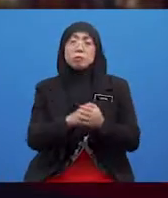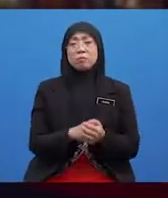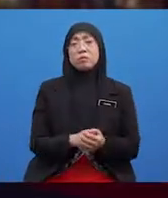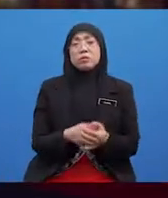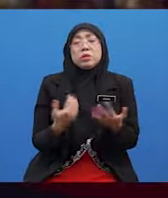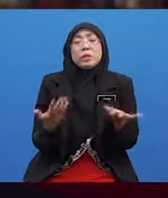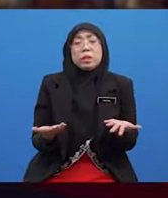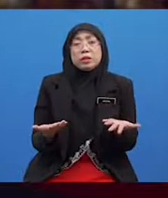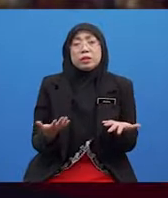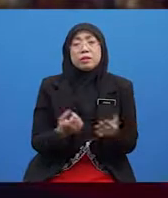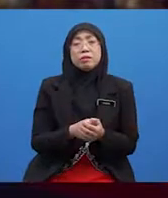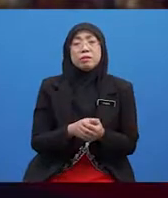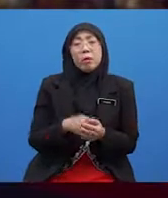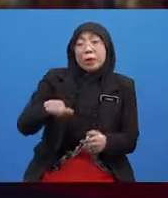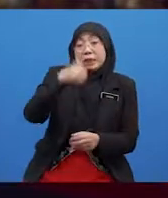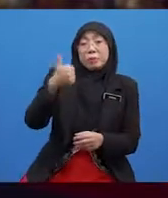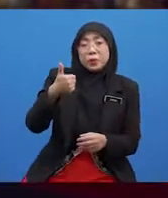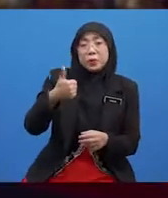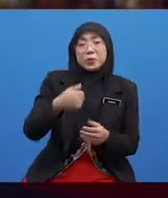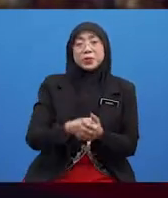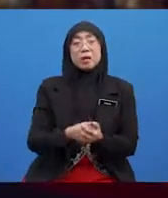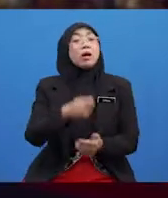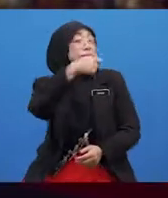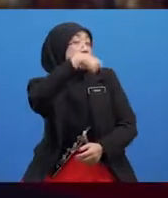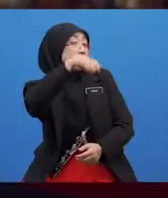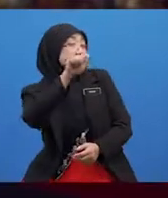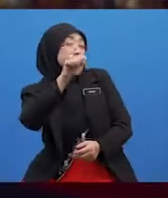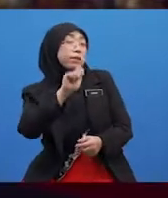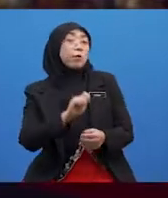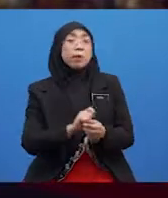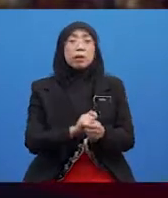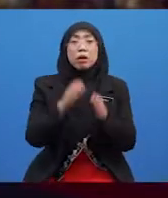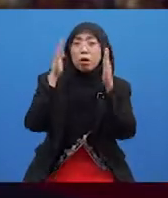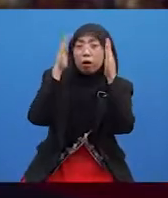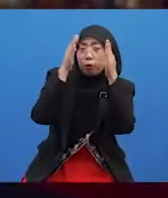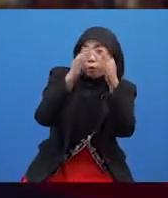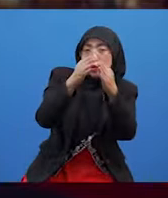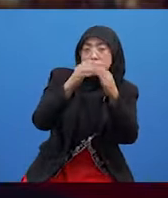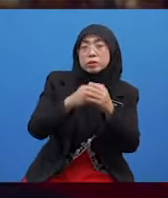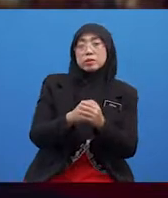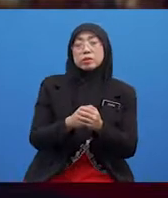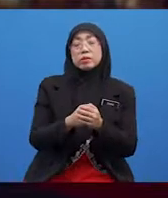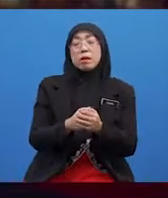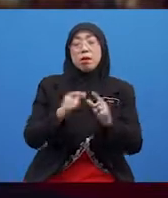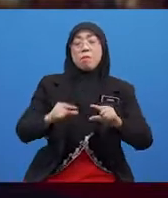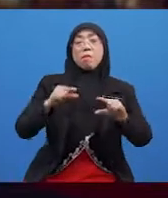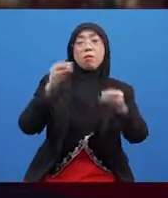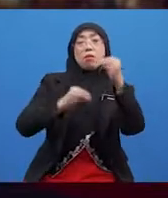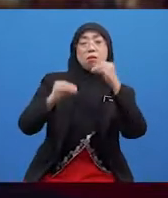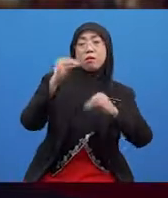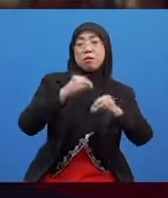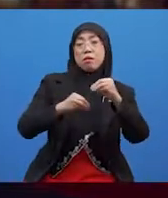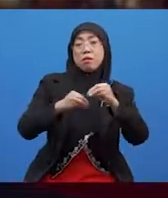tersebut. Servis mempunyai matlamat di mana ia memerlukan pergerakan anggota